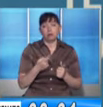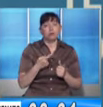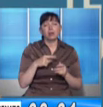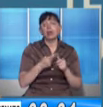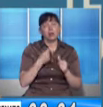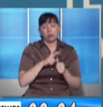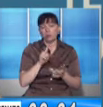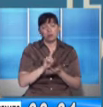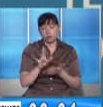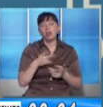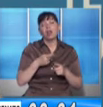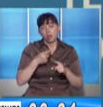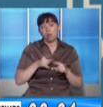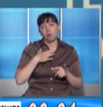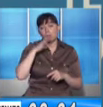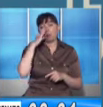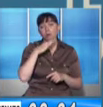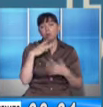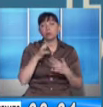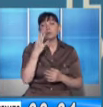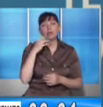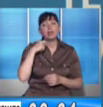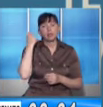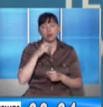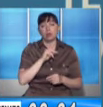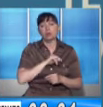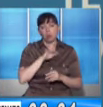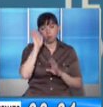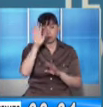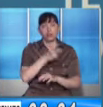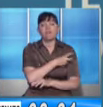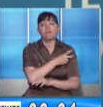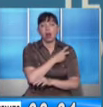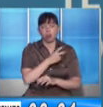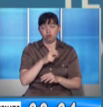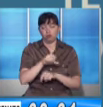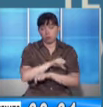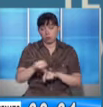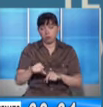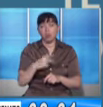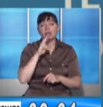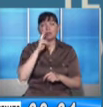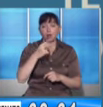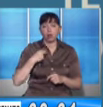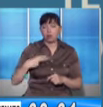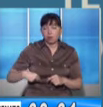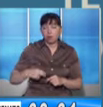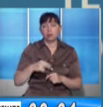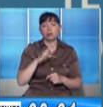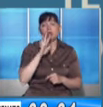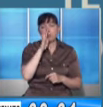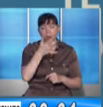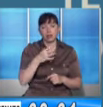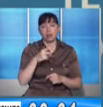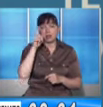disponibil. Tata meu, Andrei Perciun, lucrează de 15 ani psihoterapeut medic, a lucrat 2 ani în Franța, 5 ani în Israel și acum